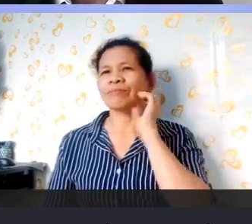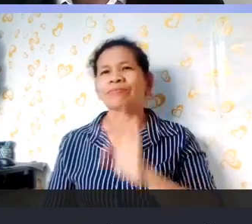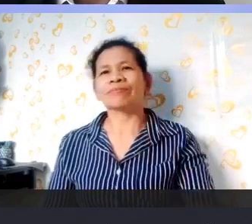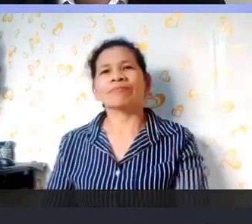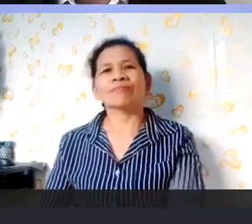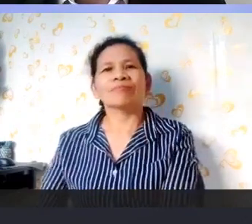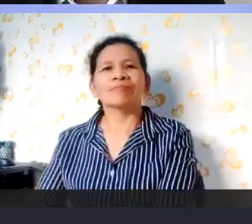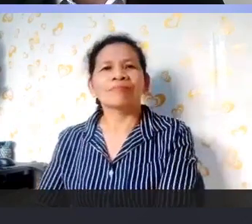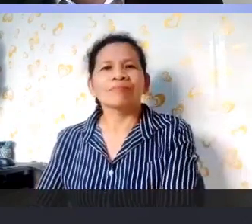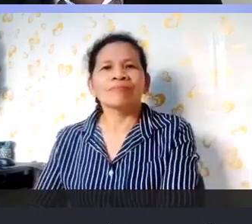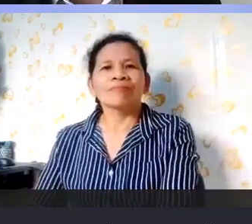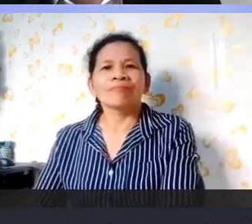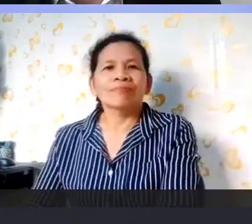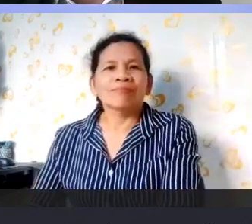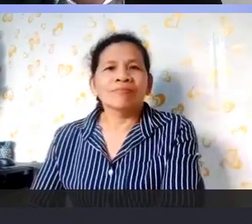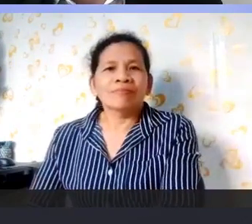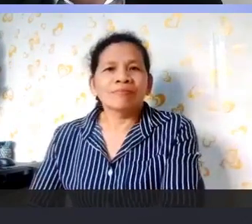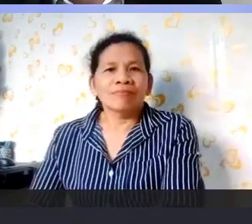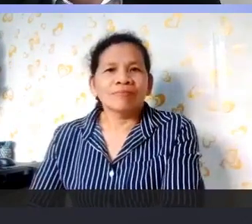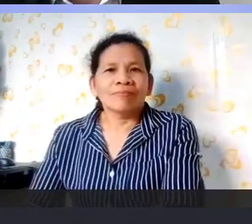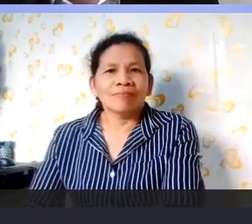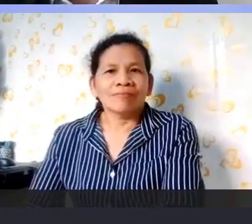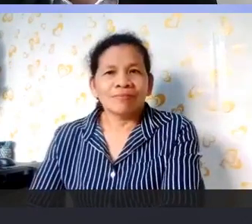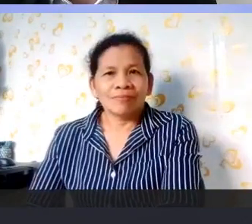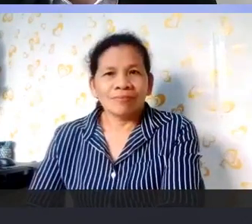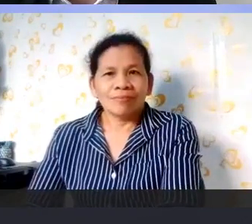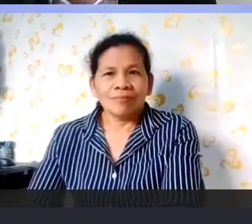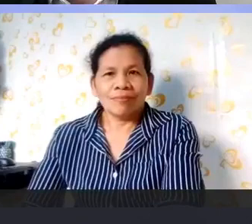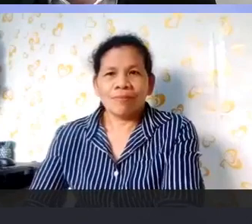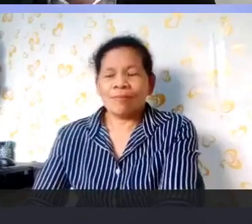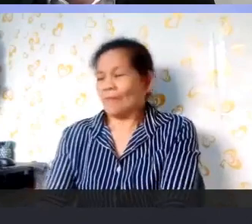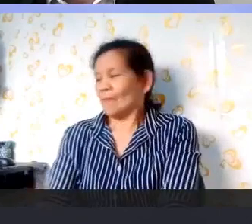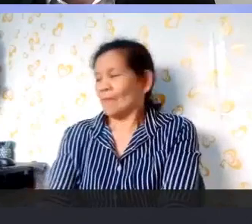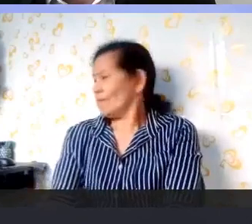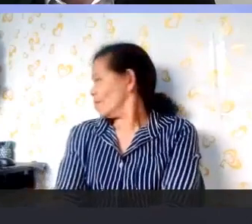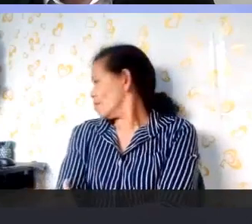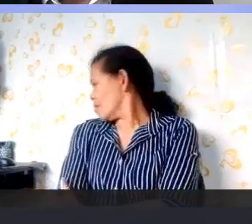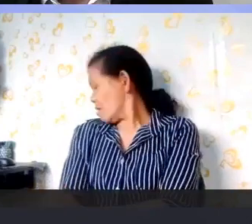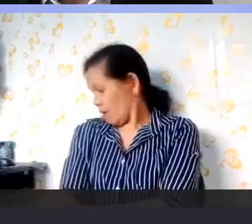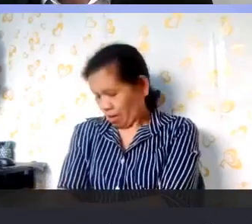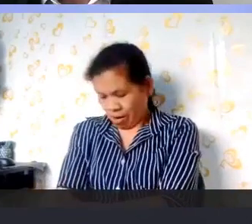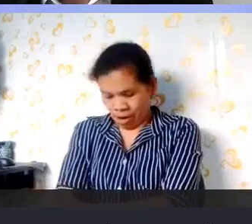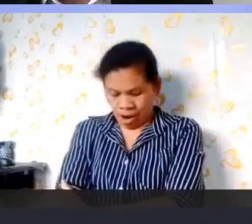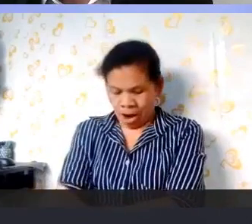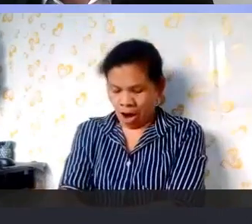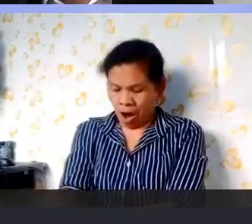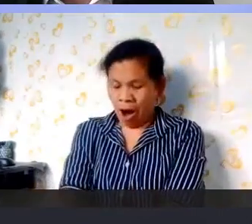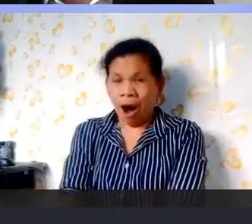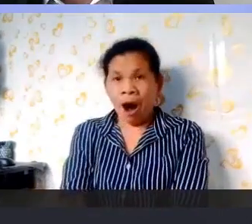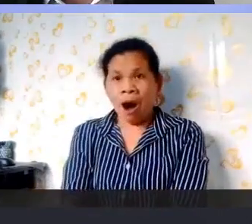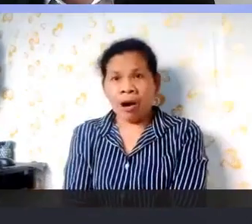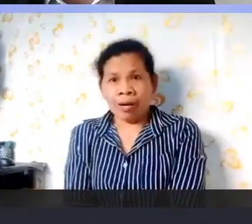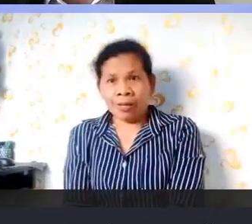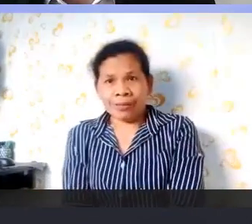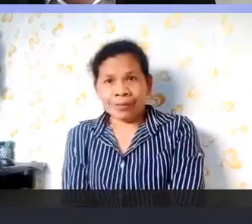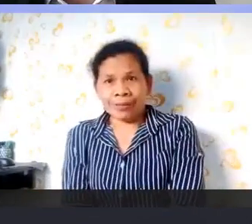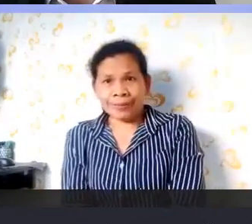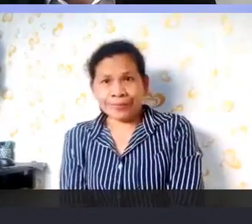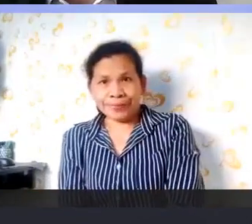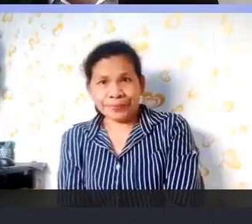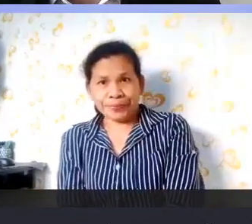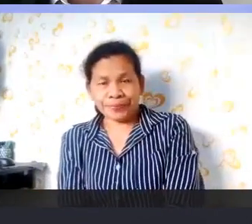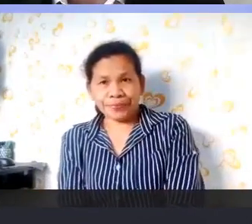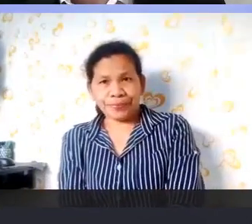Okay. Good morning po diyan sa Pinamalayan. Sa pag-share po ninyo. Tama po. Tama,